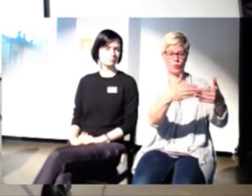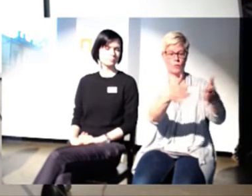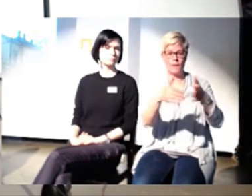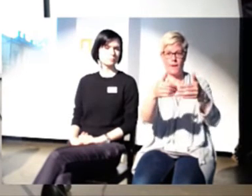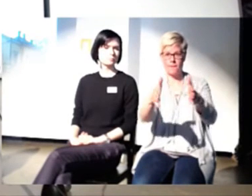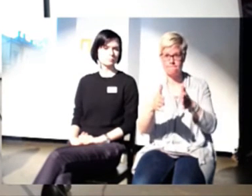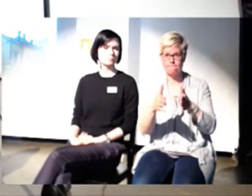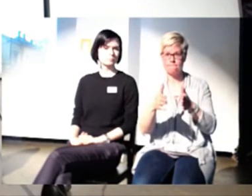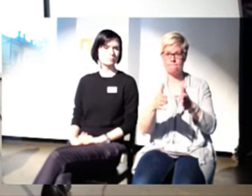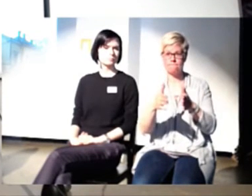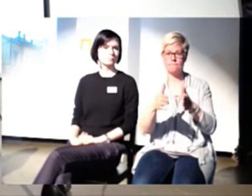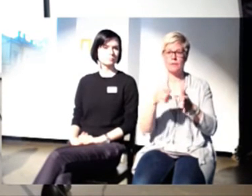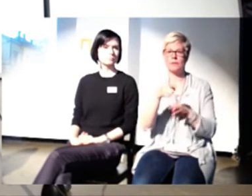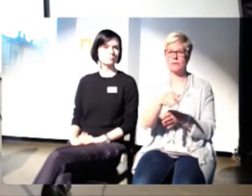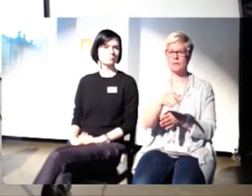ne